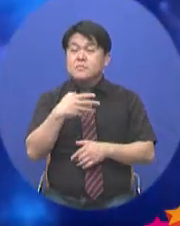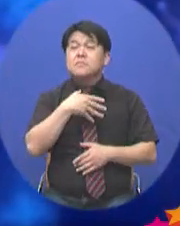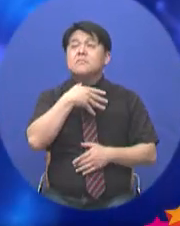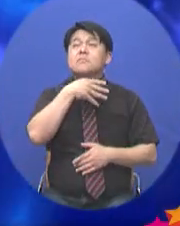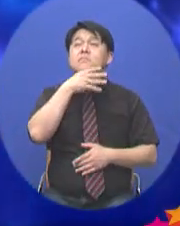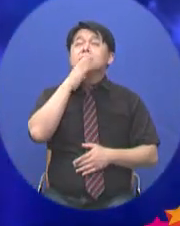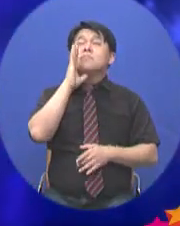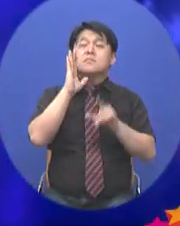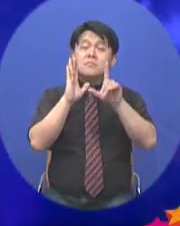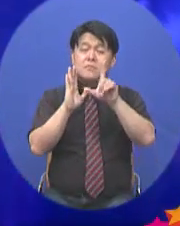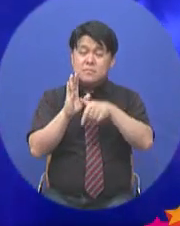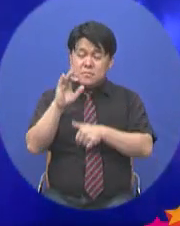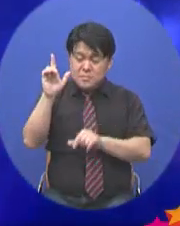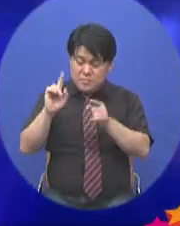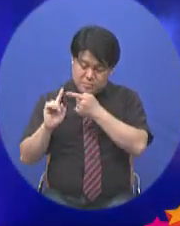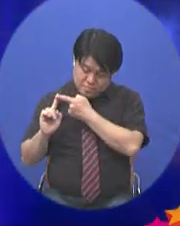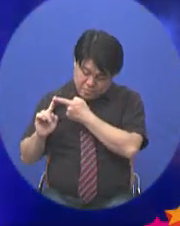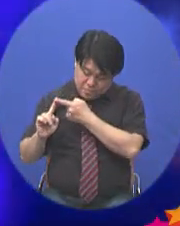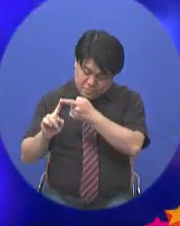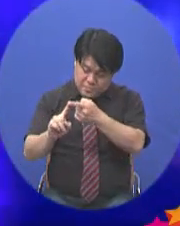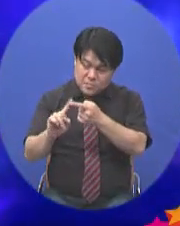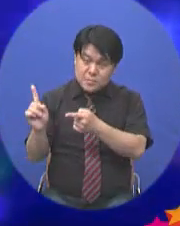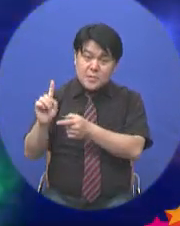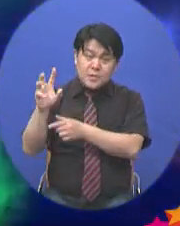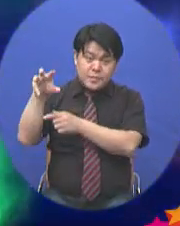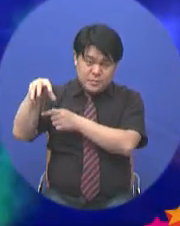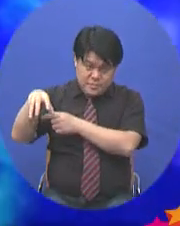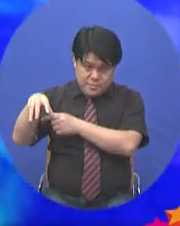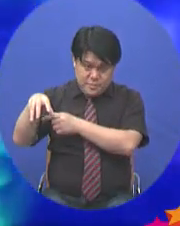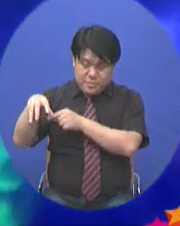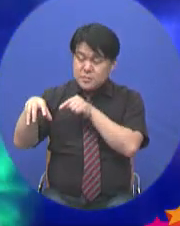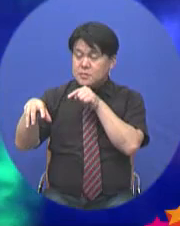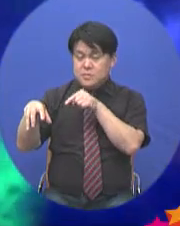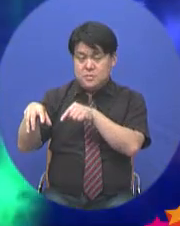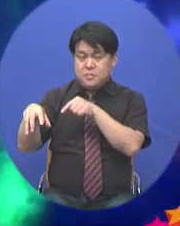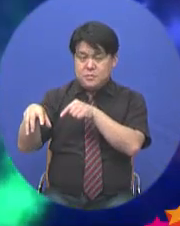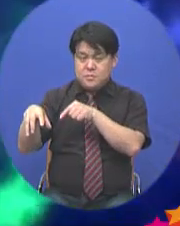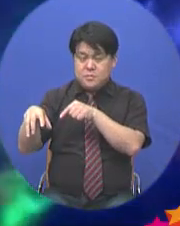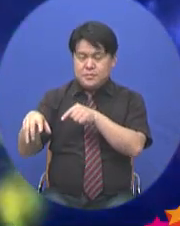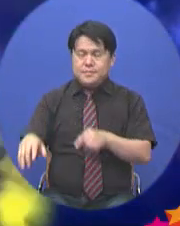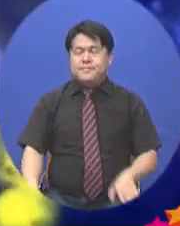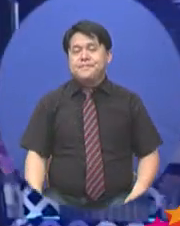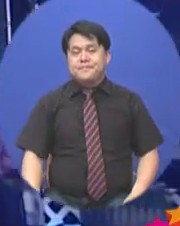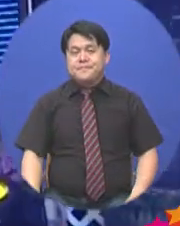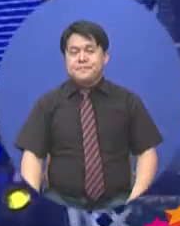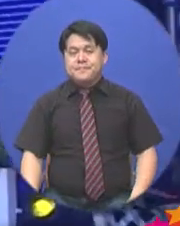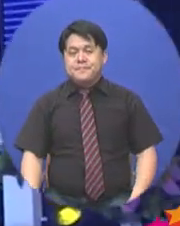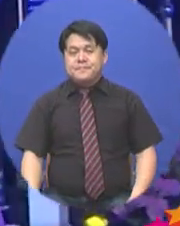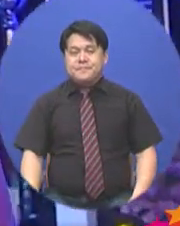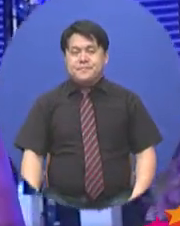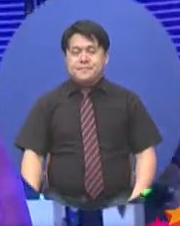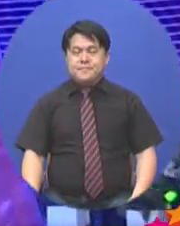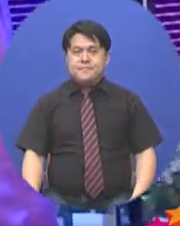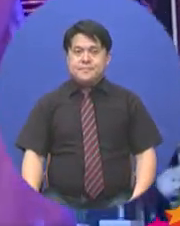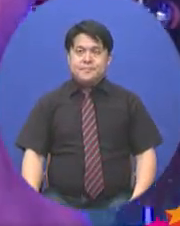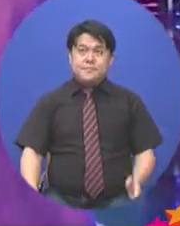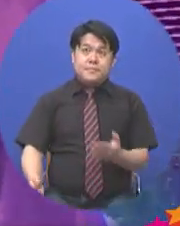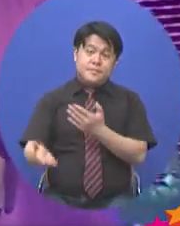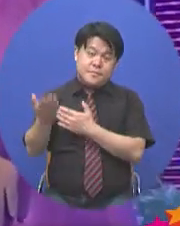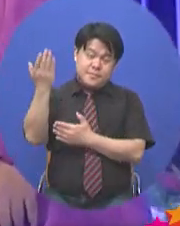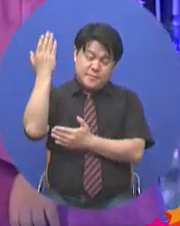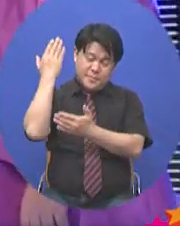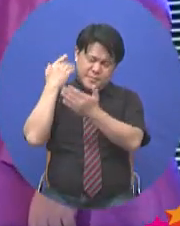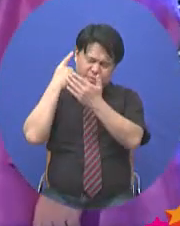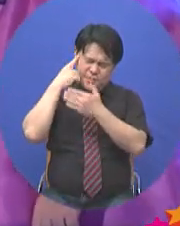젊었어도 늙었어도 고꾸라진 할미꽃 그